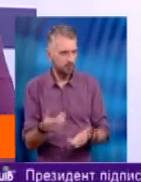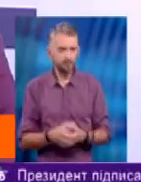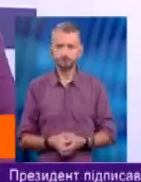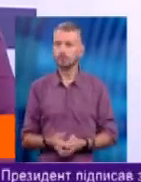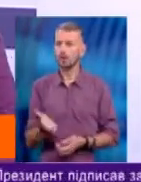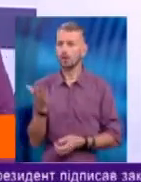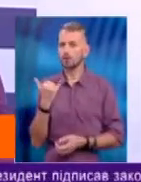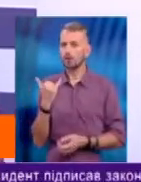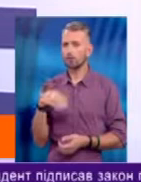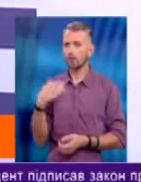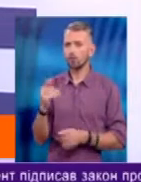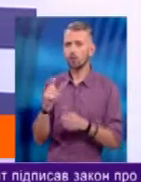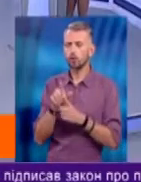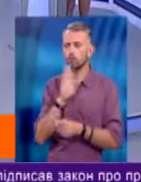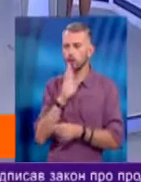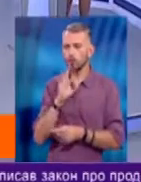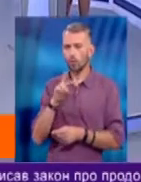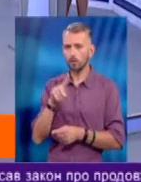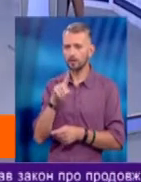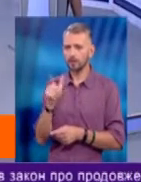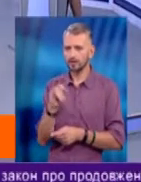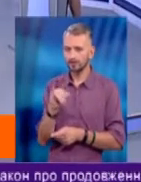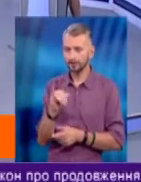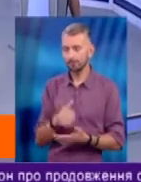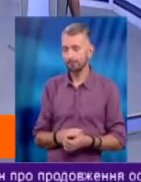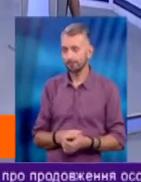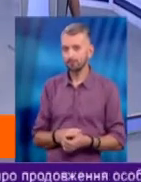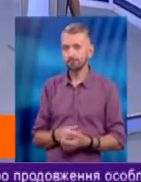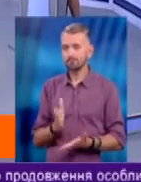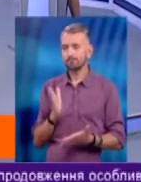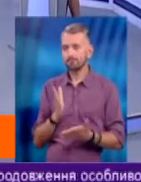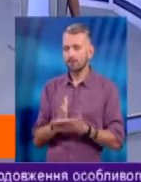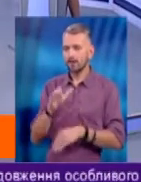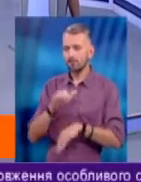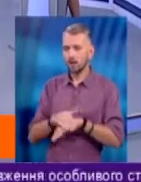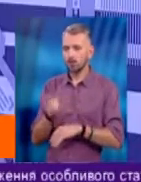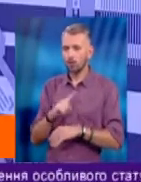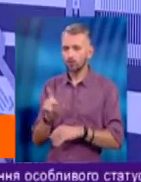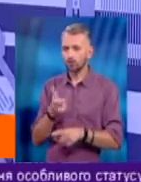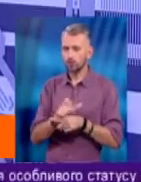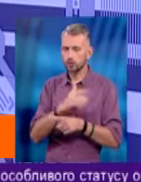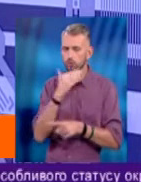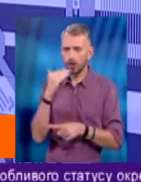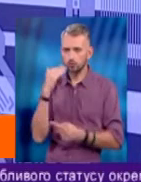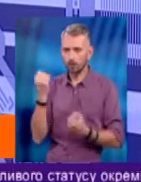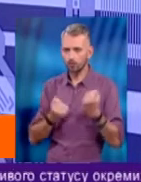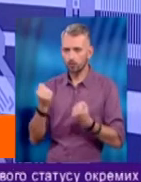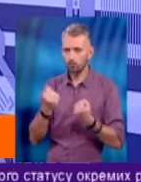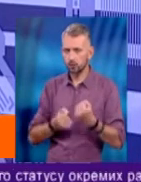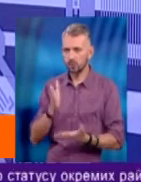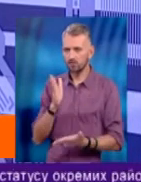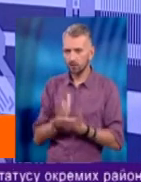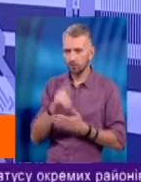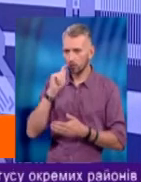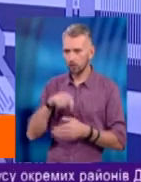пане Олеже, дамо слово пані Ользі. Пані Ольго, ну дійсно, от є великий факт того, що величезна кількість автомобілів вже є